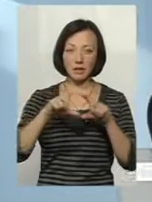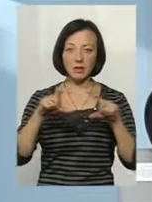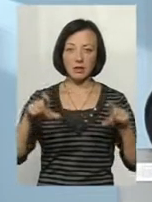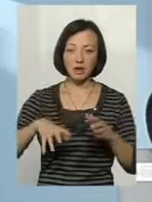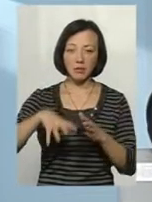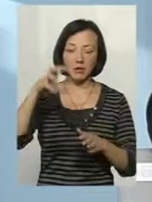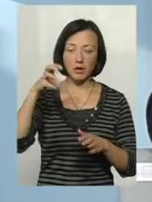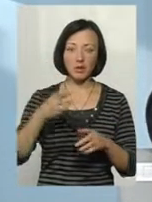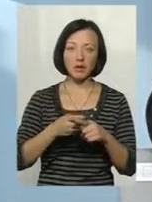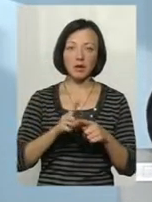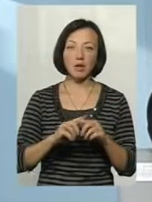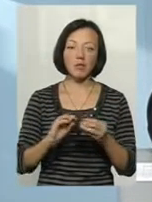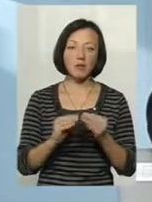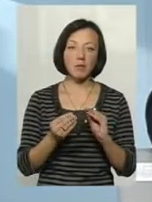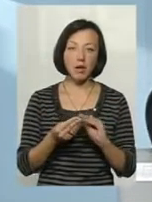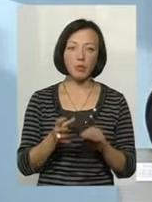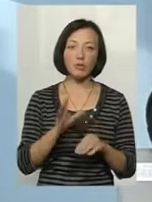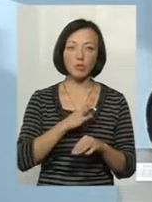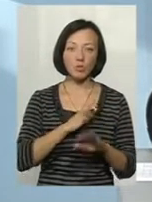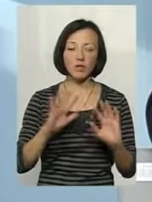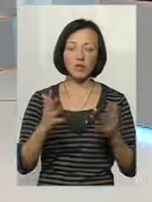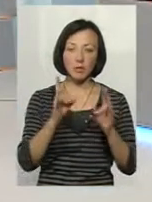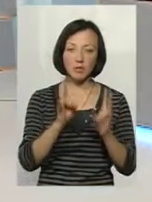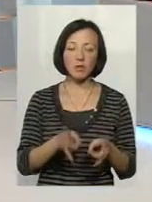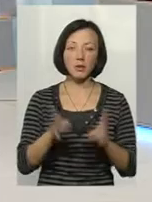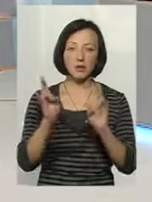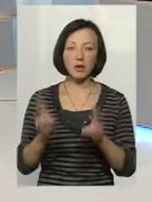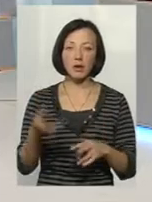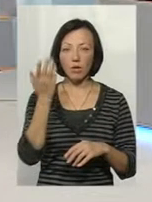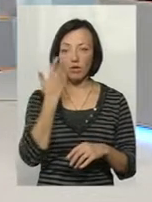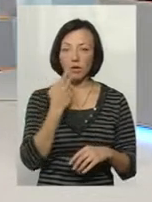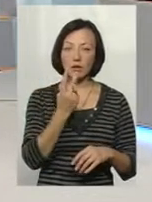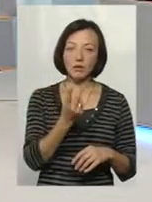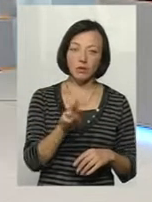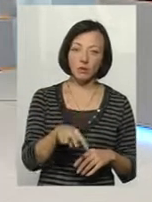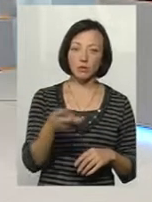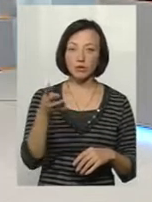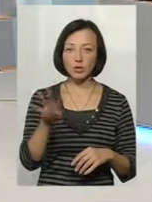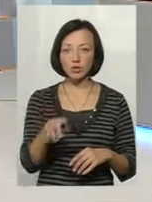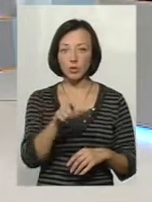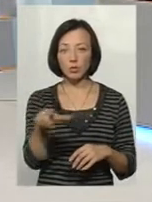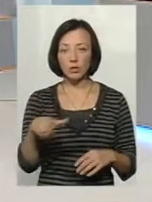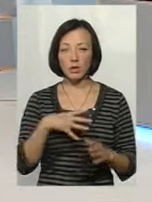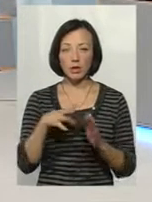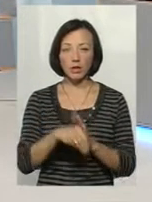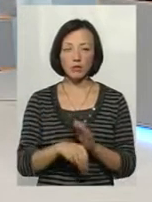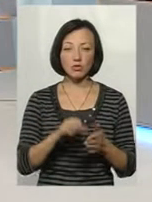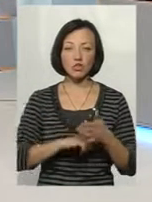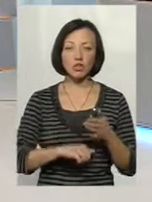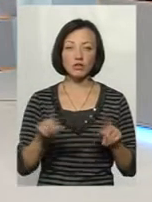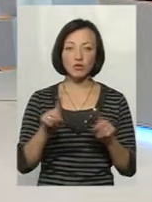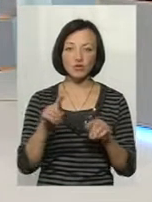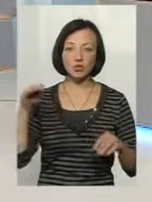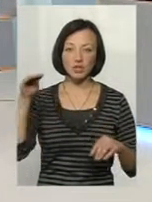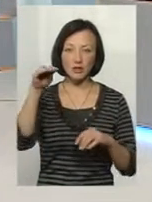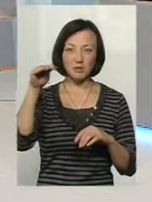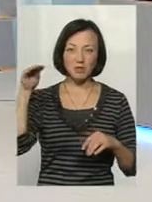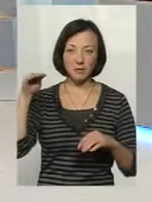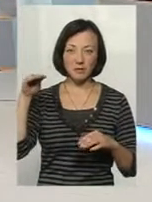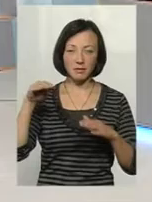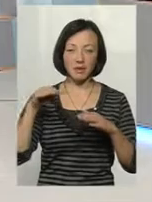димохід, знову ж таки проблема. І були такі нещасні випадки, коли двоє, четверо людей гинули через те, що шибер не